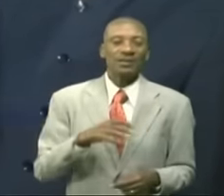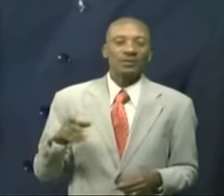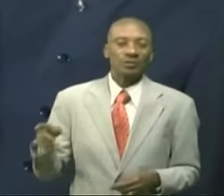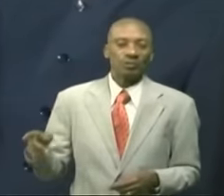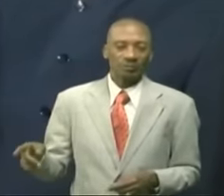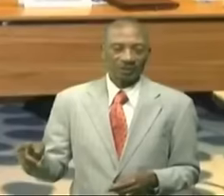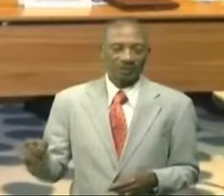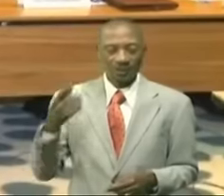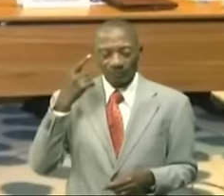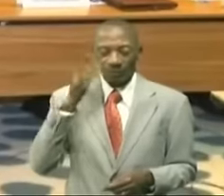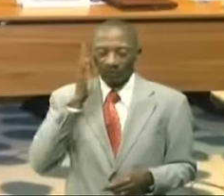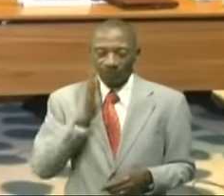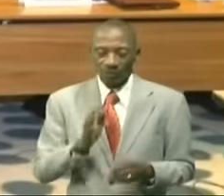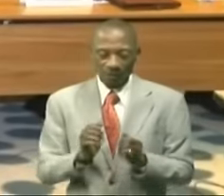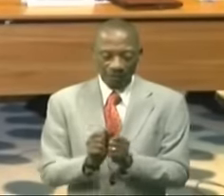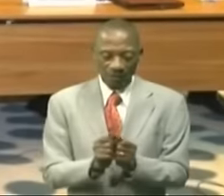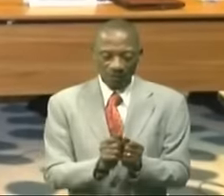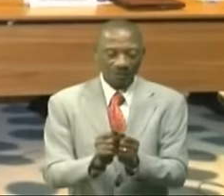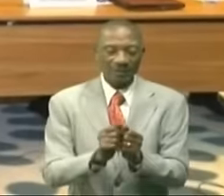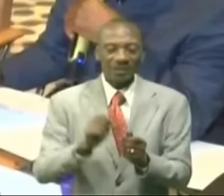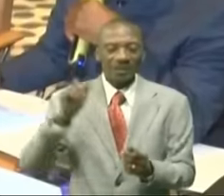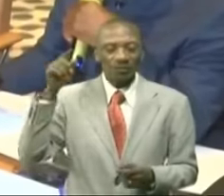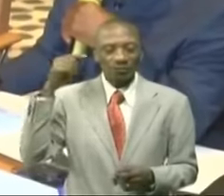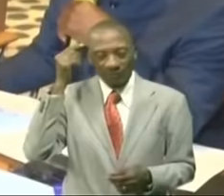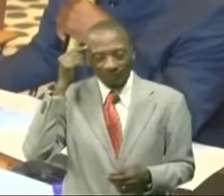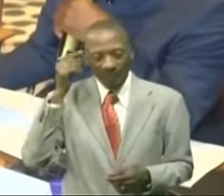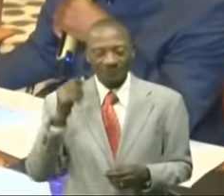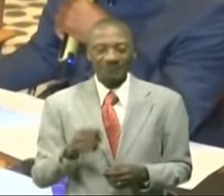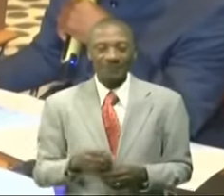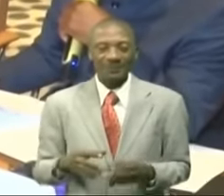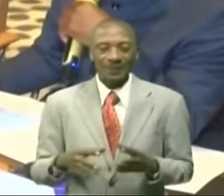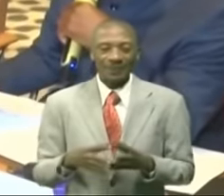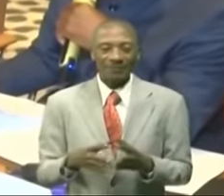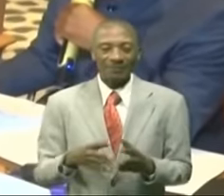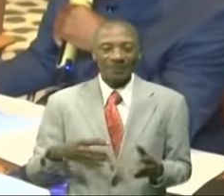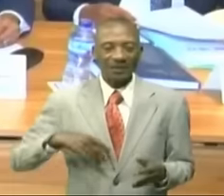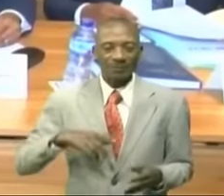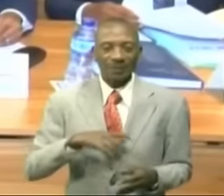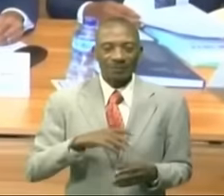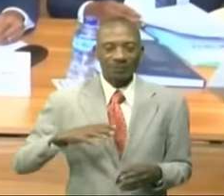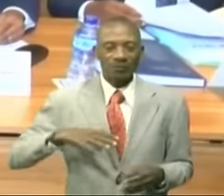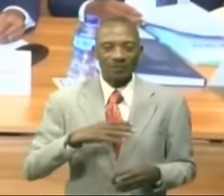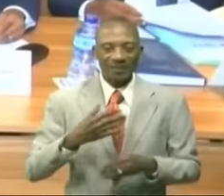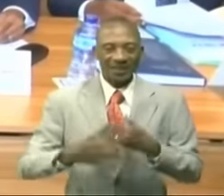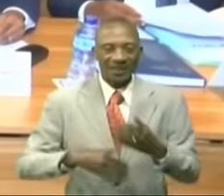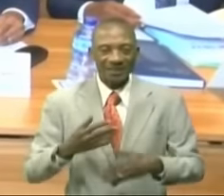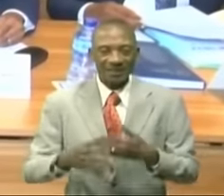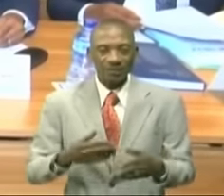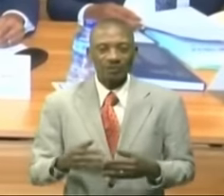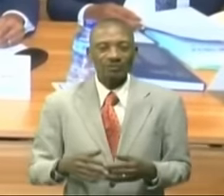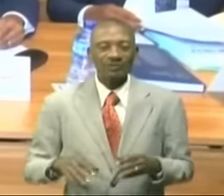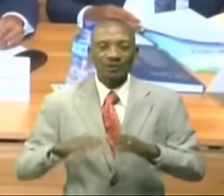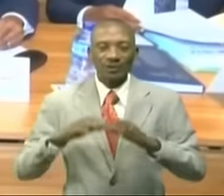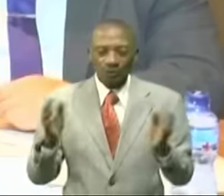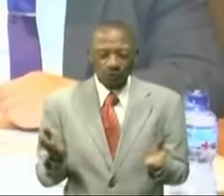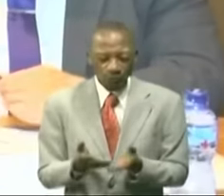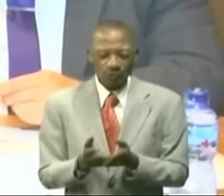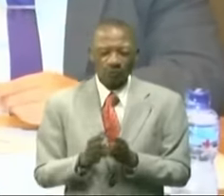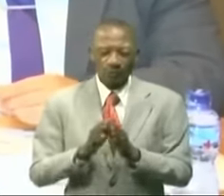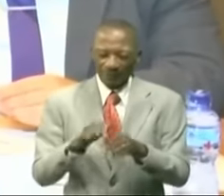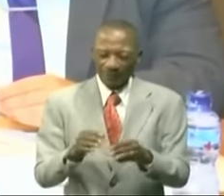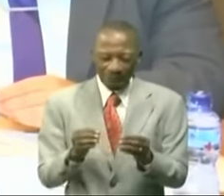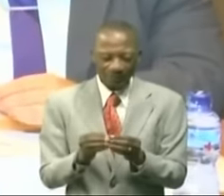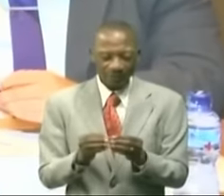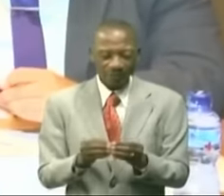un accompagnement. Avec les membres du comité exécutif, ils ont échangé et discuté sur les avancées de la mise en